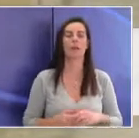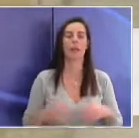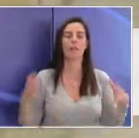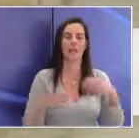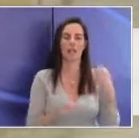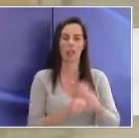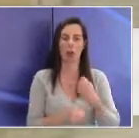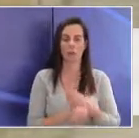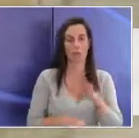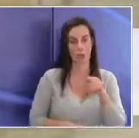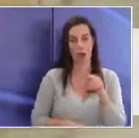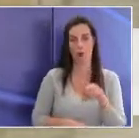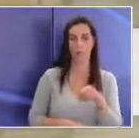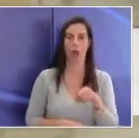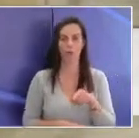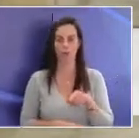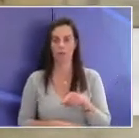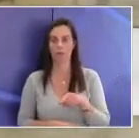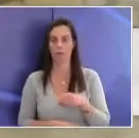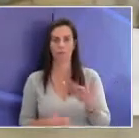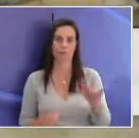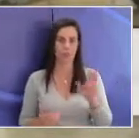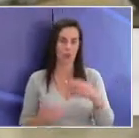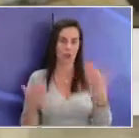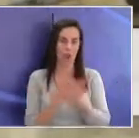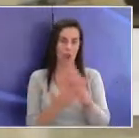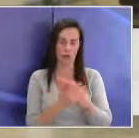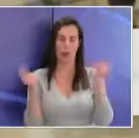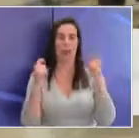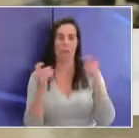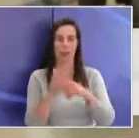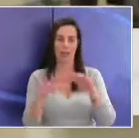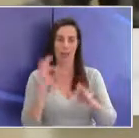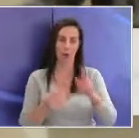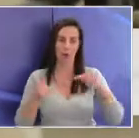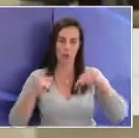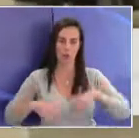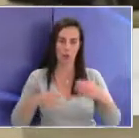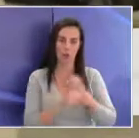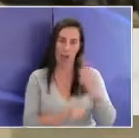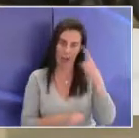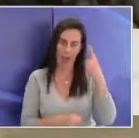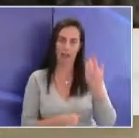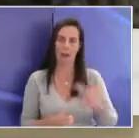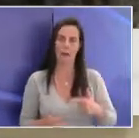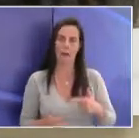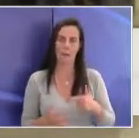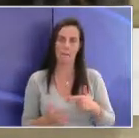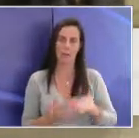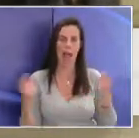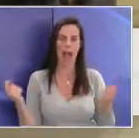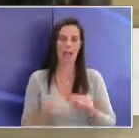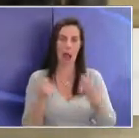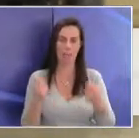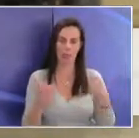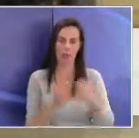הציוני, שגם אותה תפסו החדשות כנראה בהפתעה, אבל אולי אבי גבאי ידע משהו לאור הקמפיין